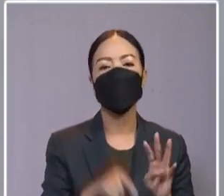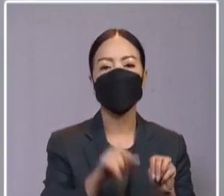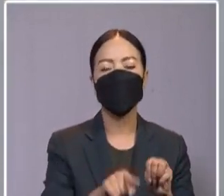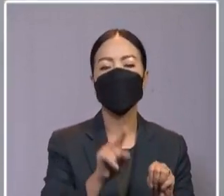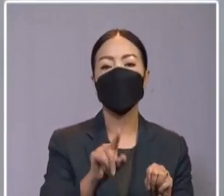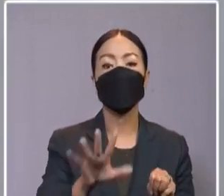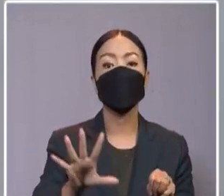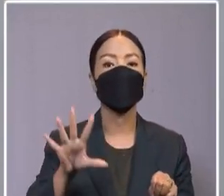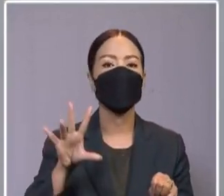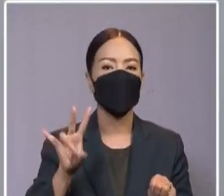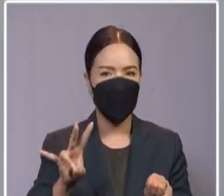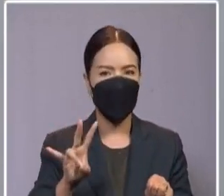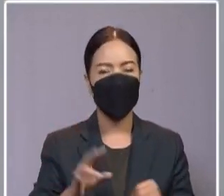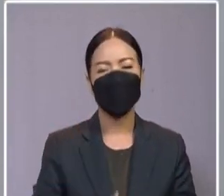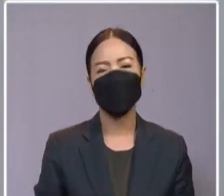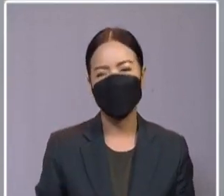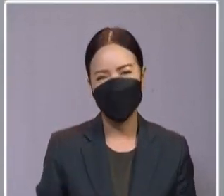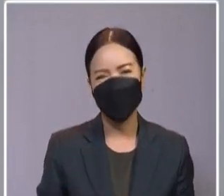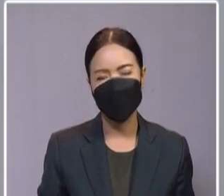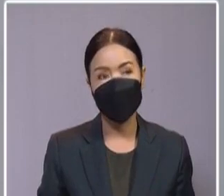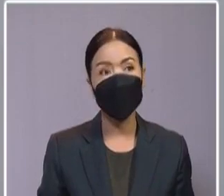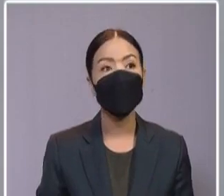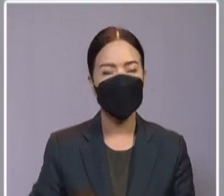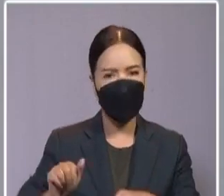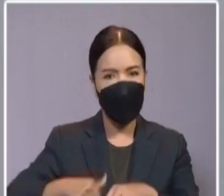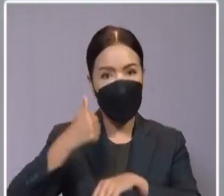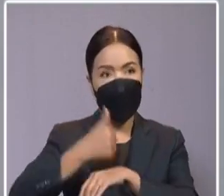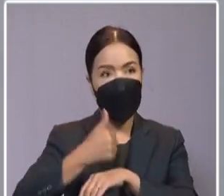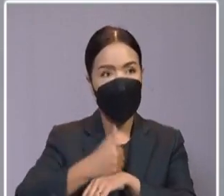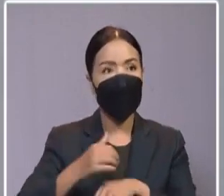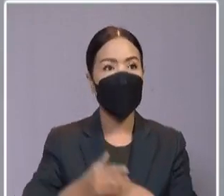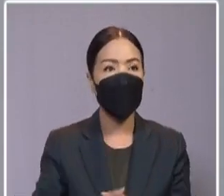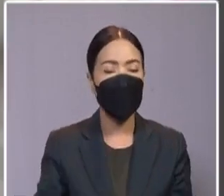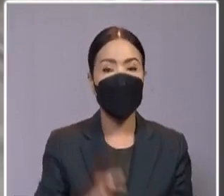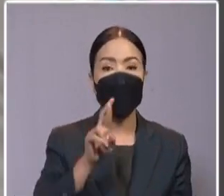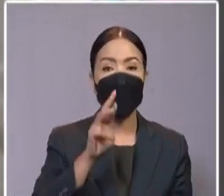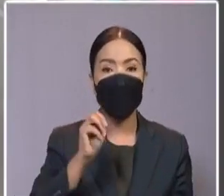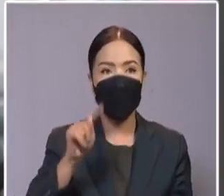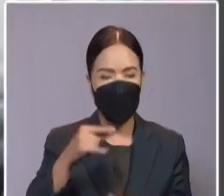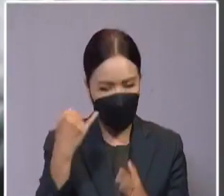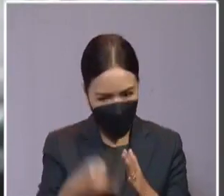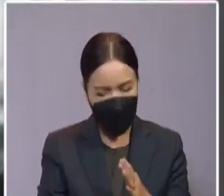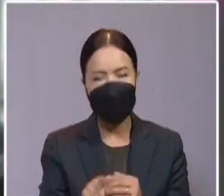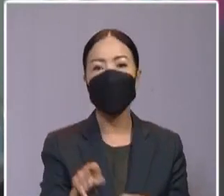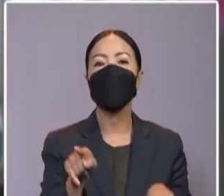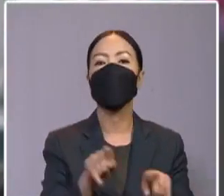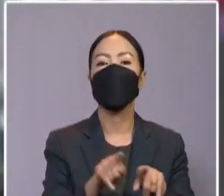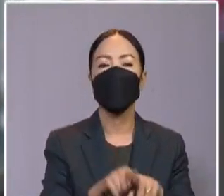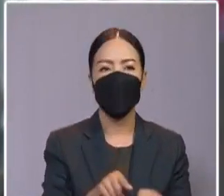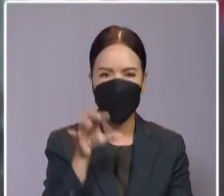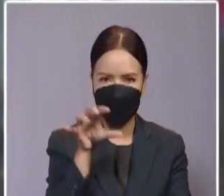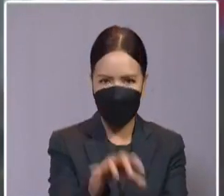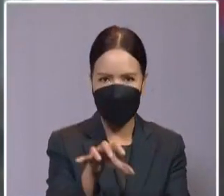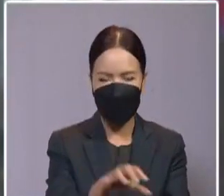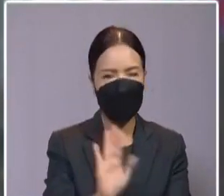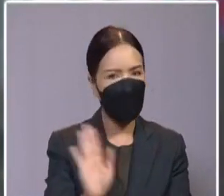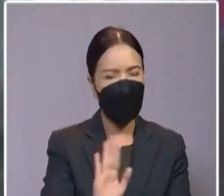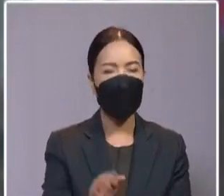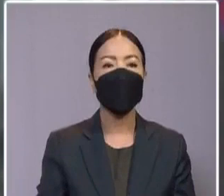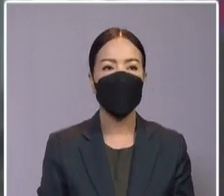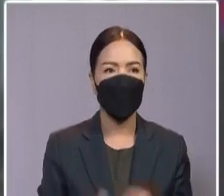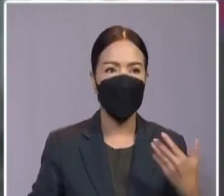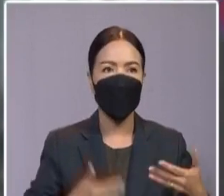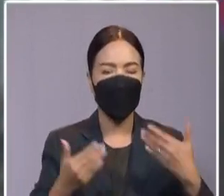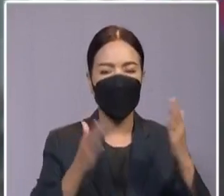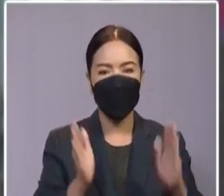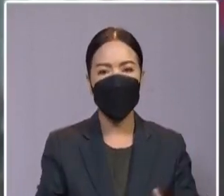ว่าด้วยการละเว้นการปฏิบัติหน้าที่ผู้บังคับบัญชารวมถึงระดับรัฐมนตรีก็อาจจะต้องผิดตามไปด้วยนะคะตอนนี้อาจารย์บอกว่ากิจกรรม